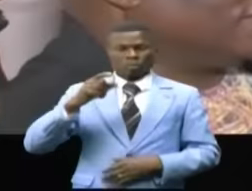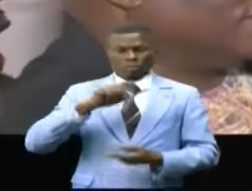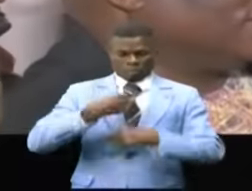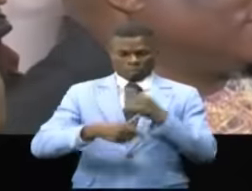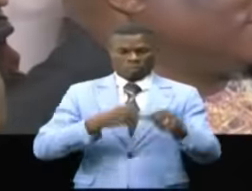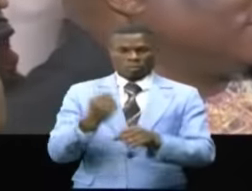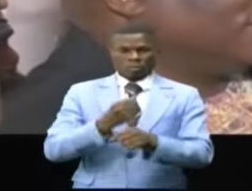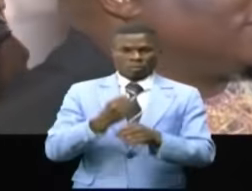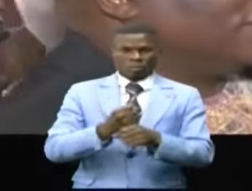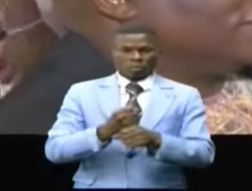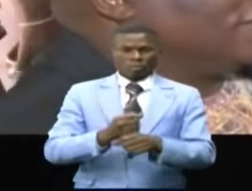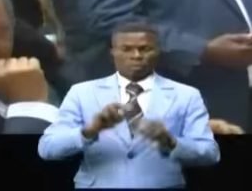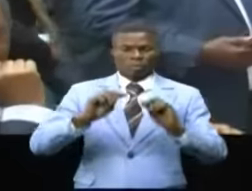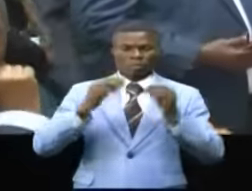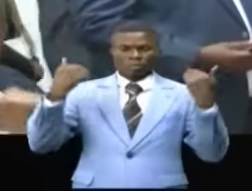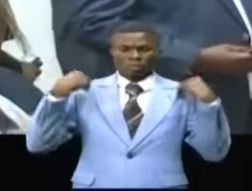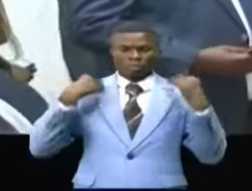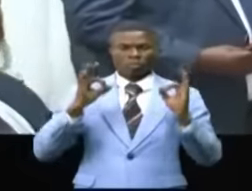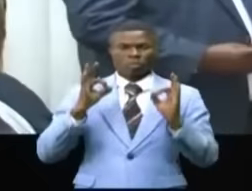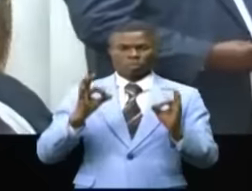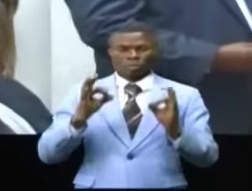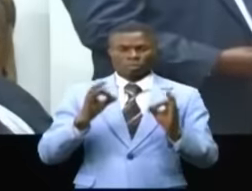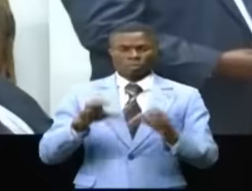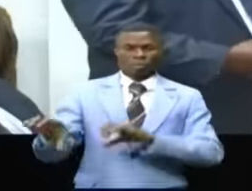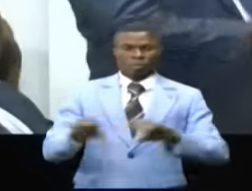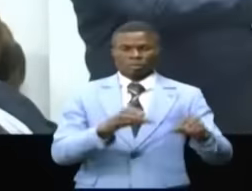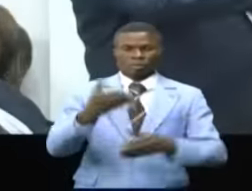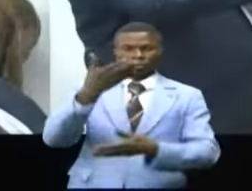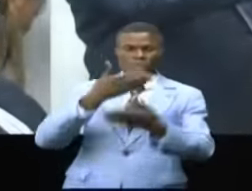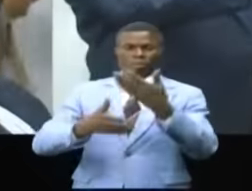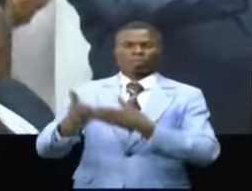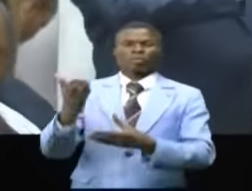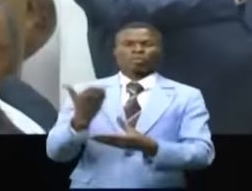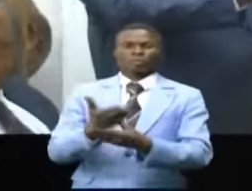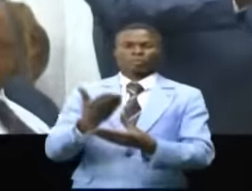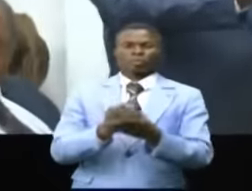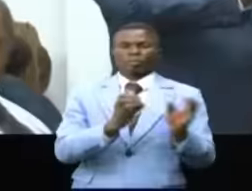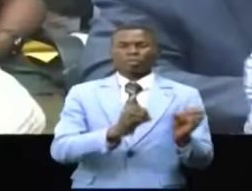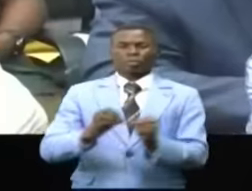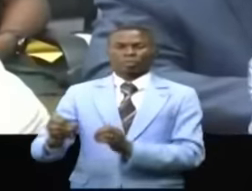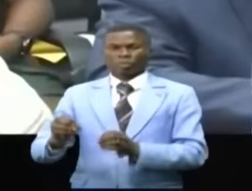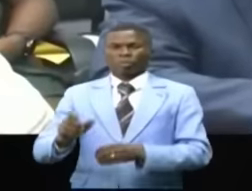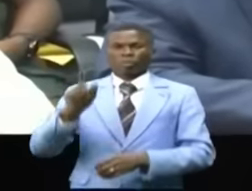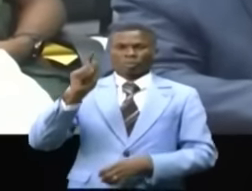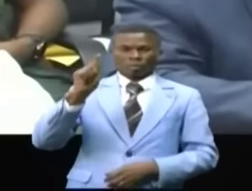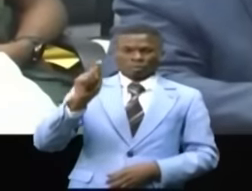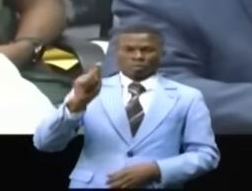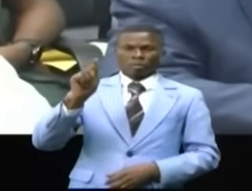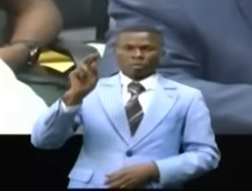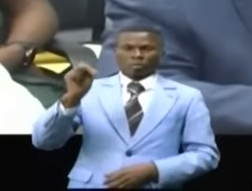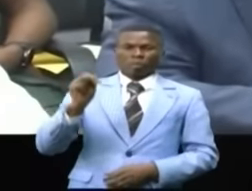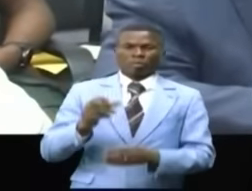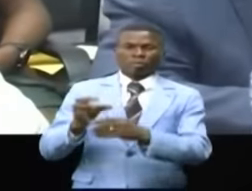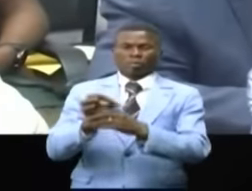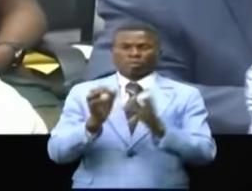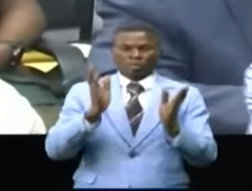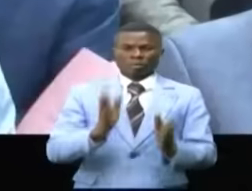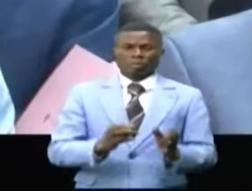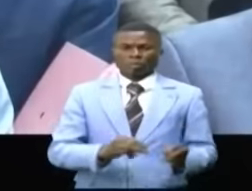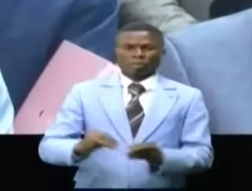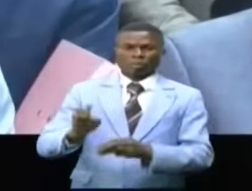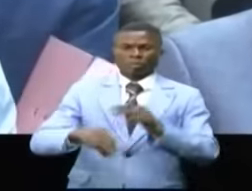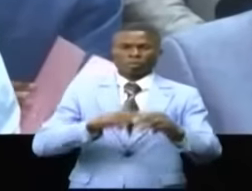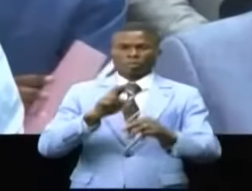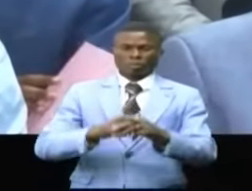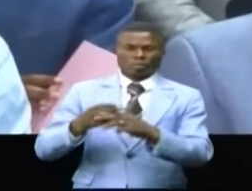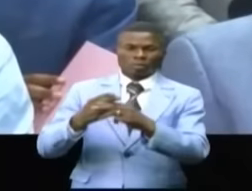fonction de cette nouvelle équipe. Une cérémonie de remise aux reprises présidée par Tumba Luaba, coordonnateur du mécanisme